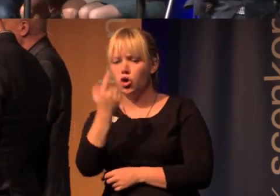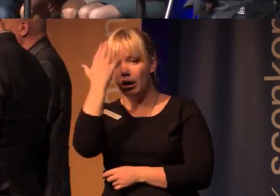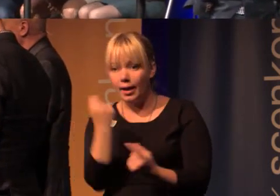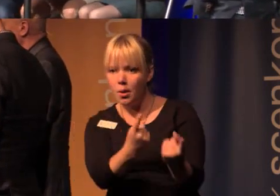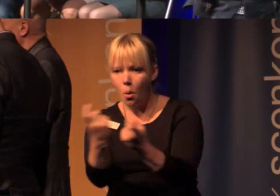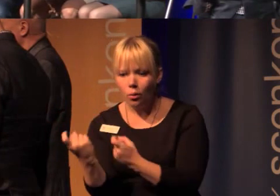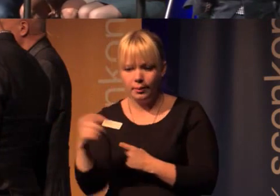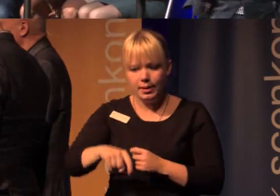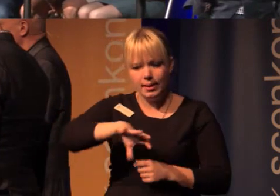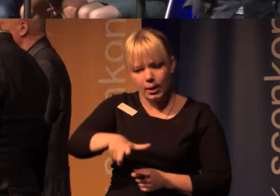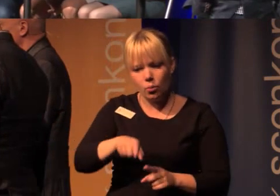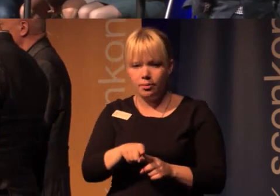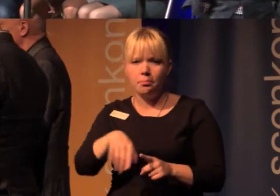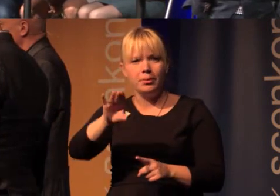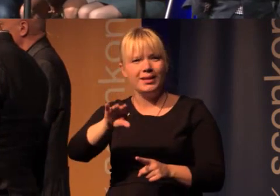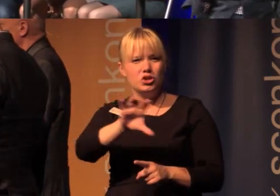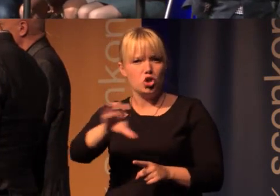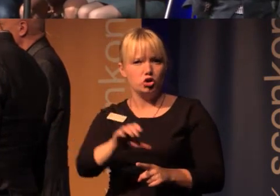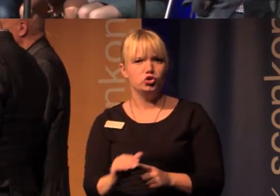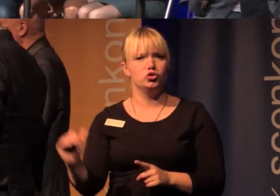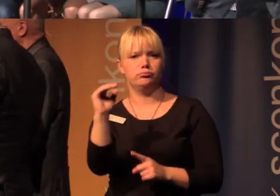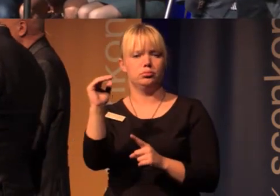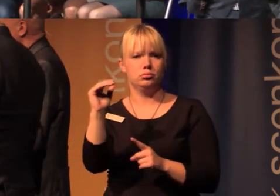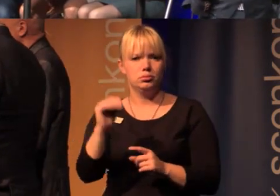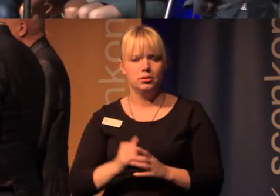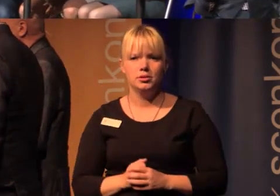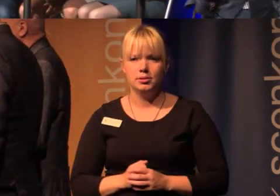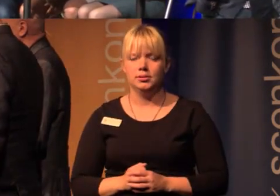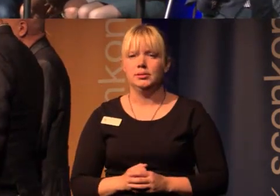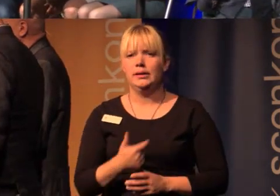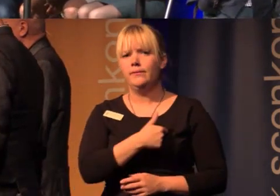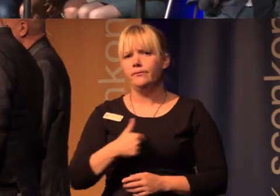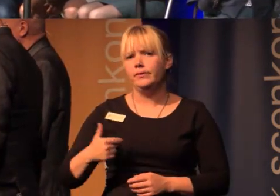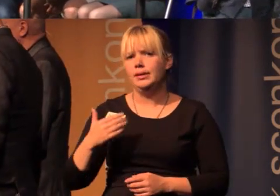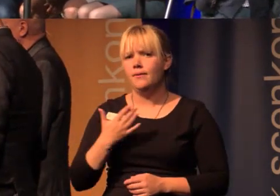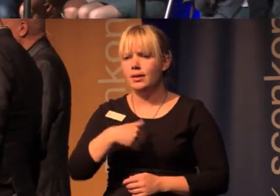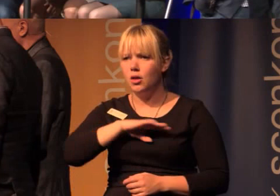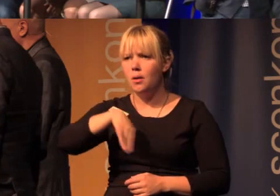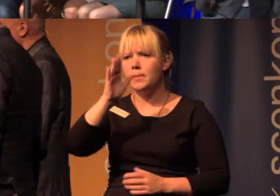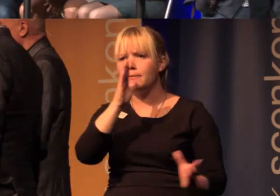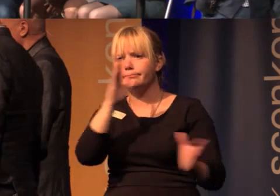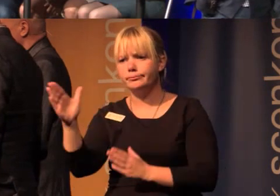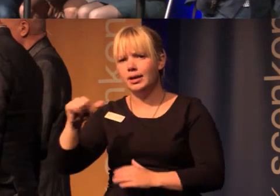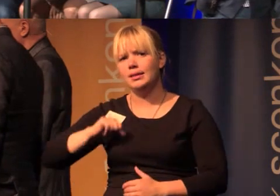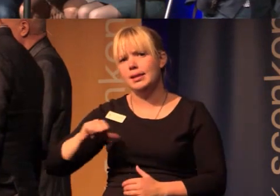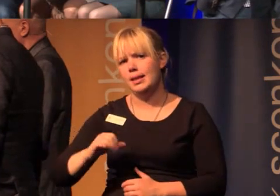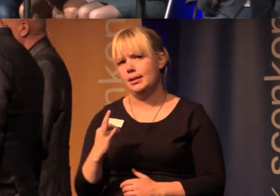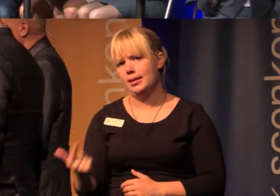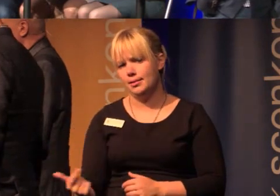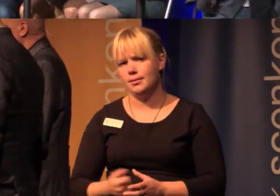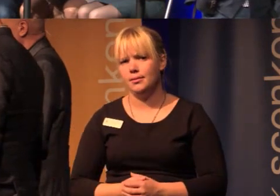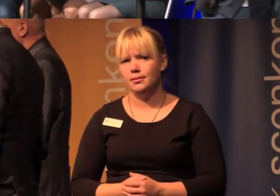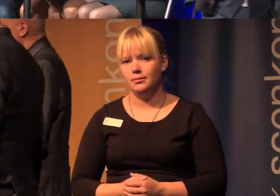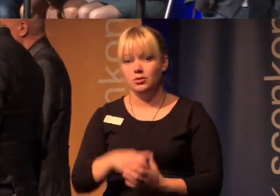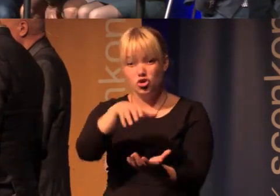göra att den får lite högre status. Men vi vill också se ett starkt fokus på tillgänglighet. Vi vill till exempel att de